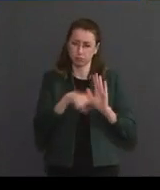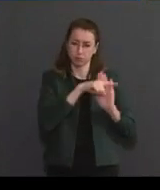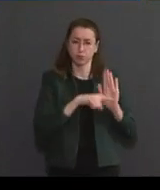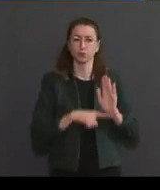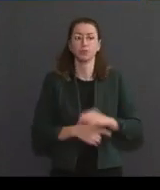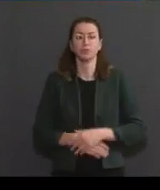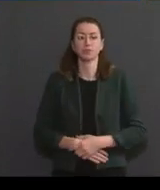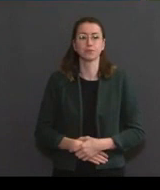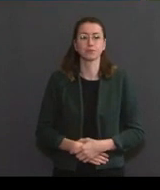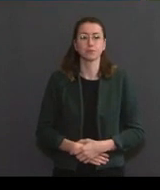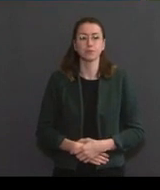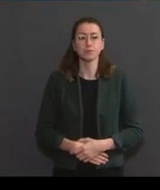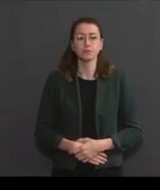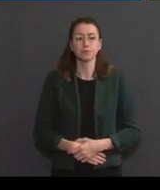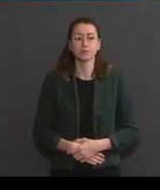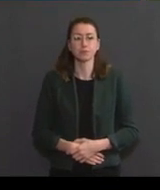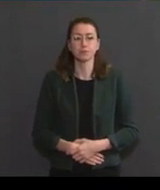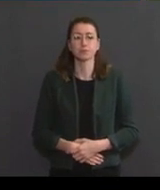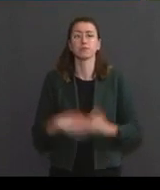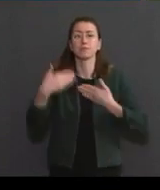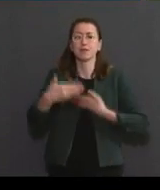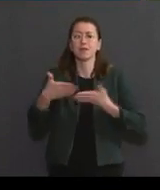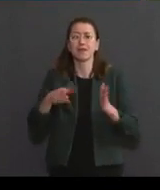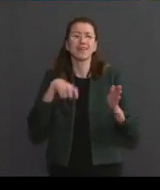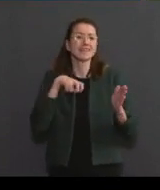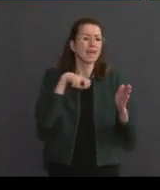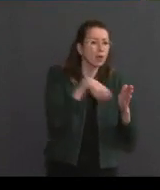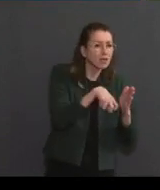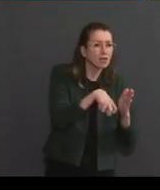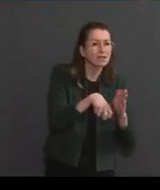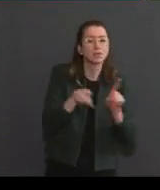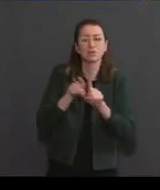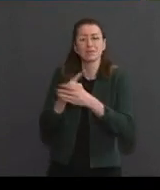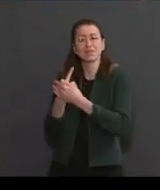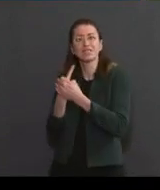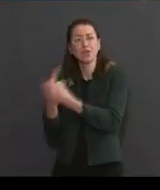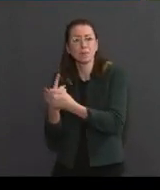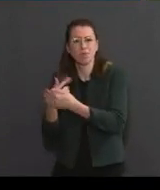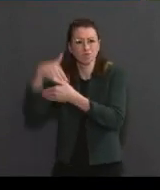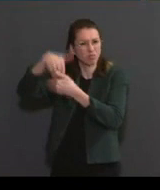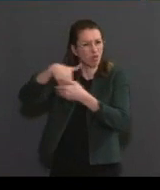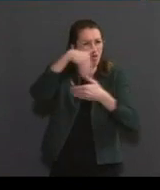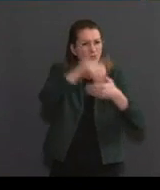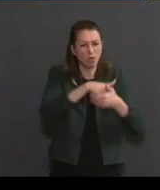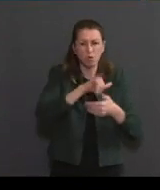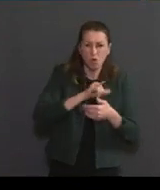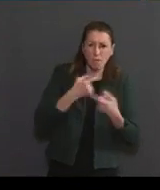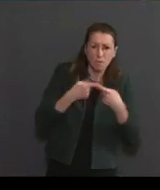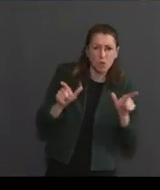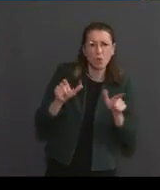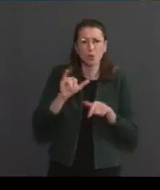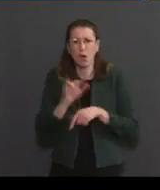La quarantaine et l'isolement, quant à ce que l'on peut faire, ne changent pas beaucoup. Sauf que, dans l'isolement, vous